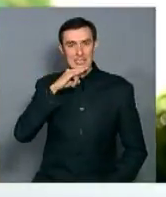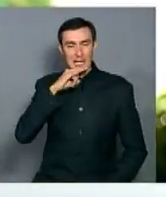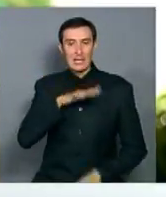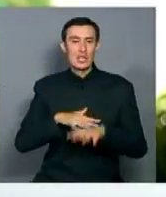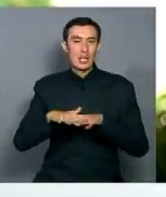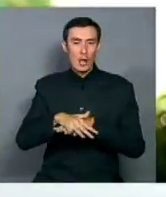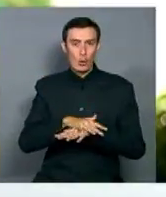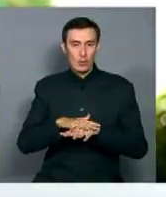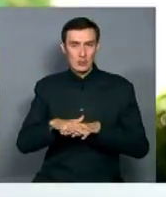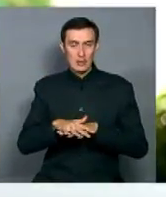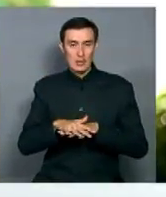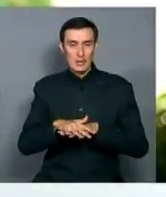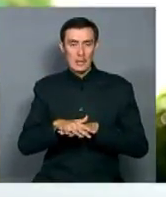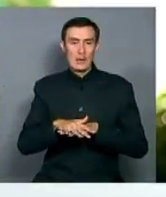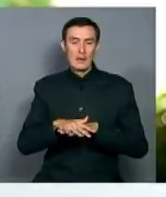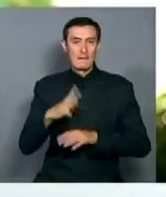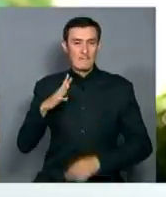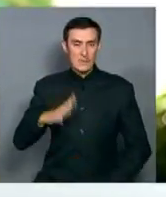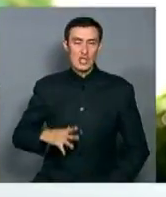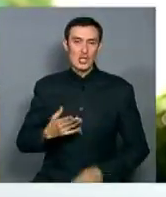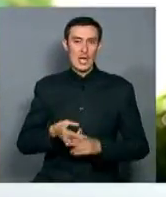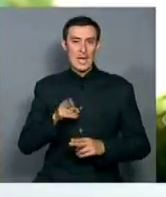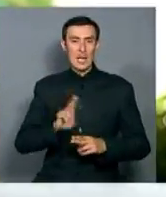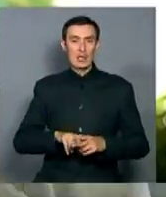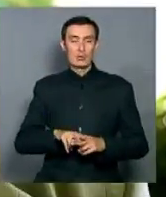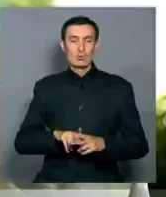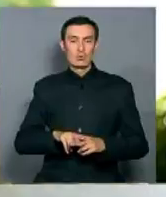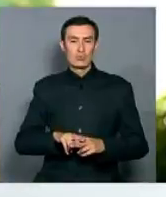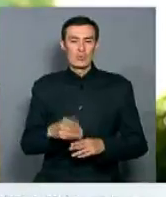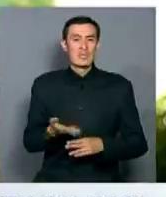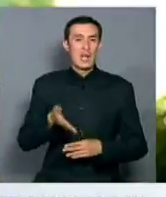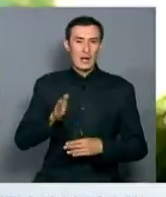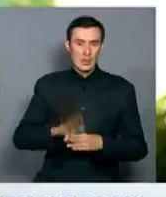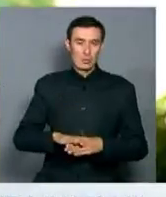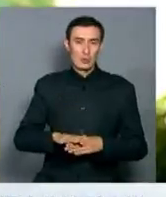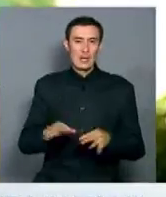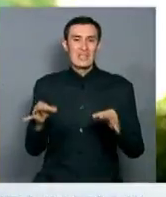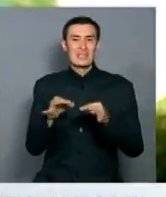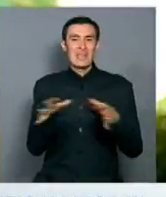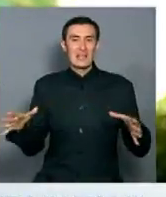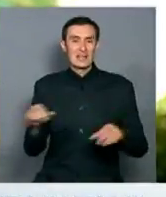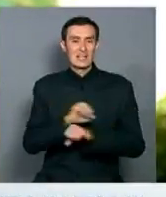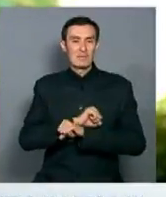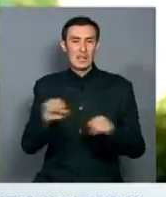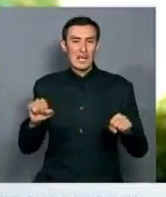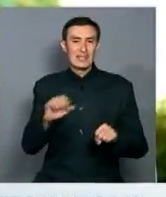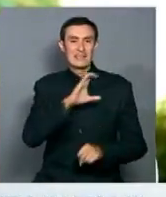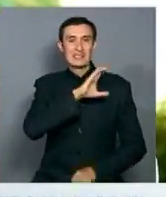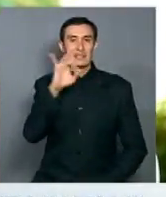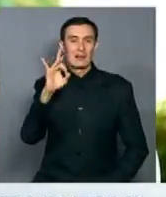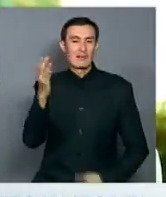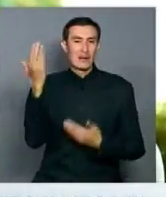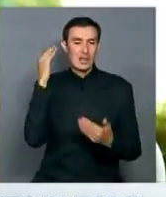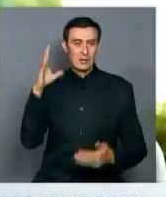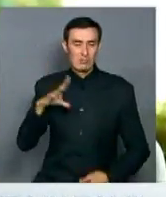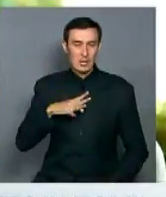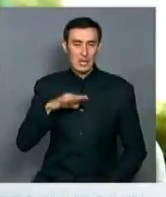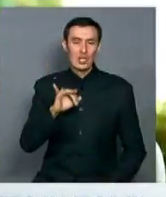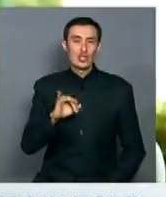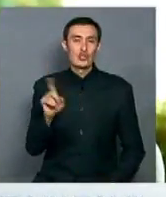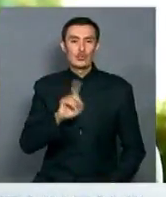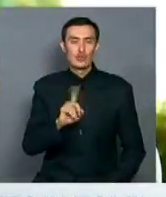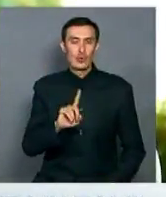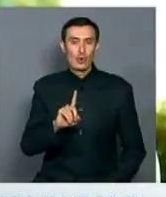Казахстана выдержали эту всю тяготу ядерных испытаний советских. И то,